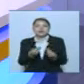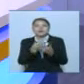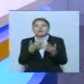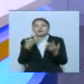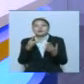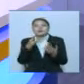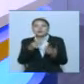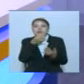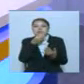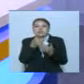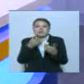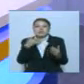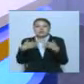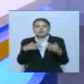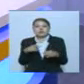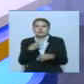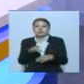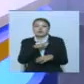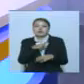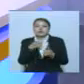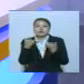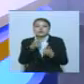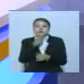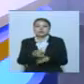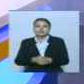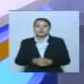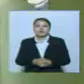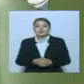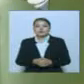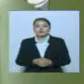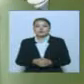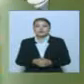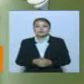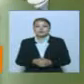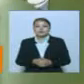детей. Подробнее о маленьких героях сегодняшних дней в следующем шедевре.